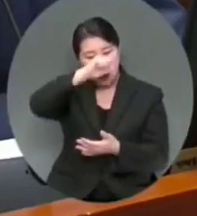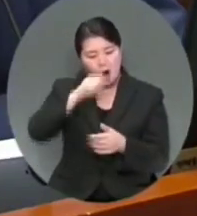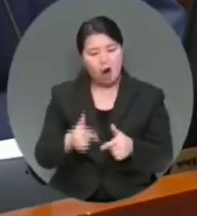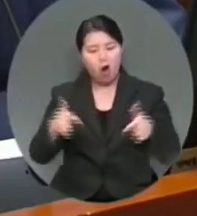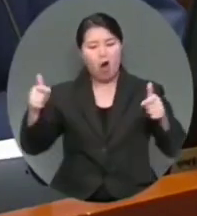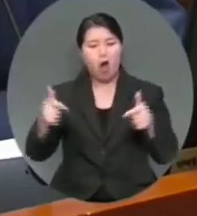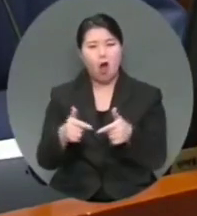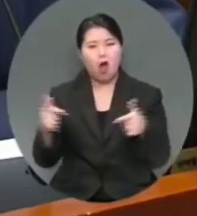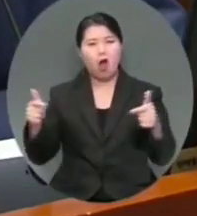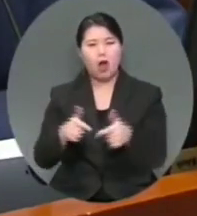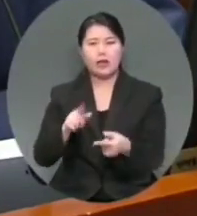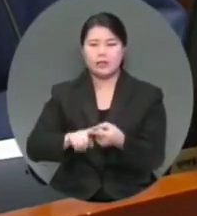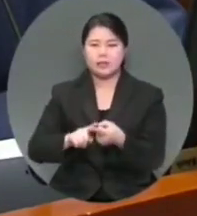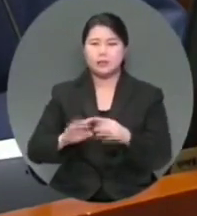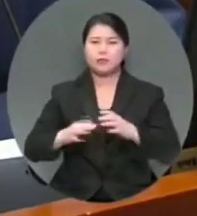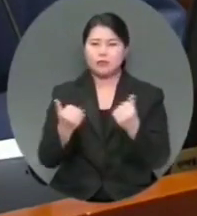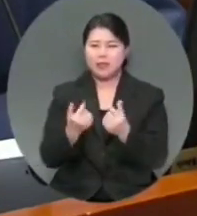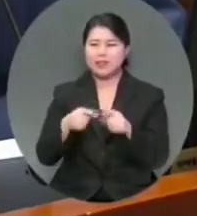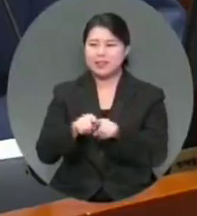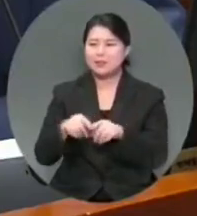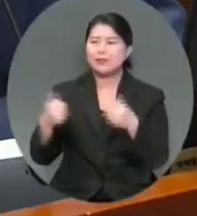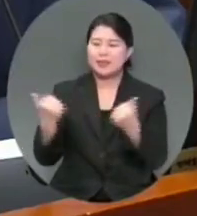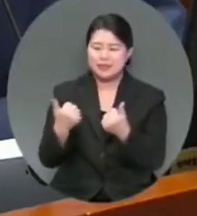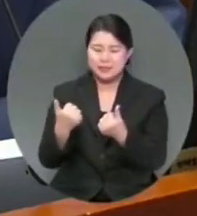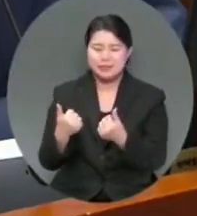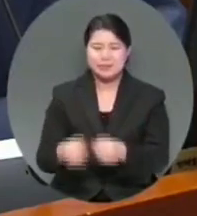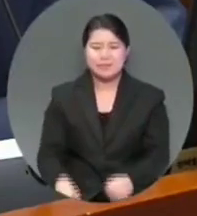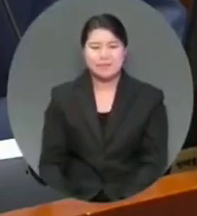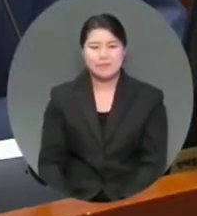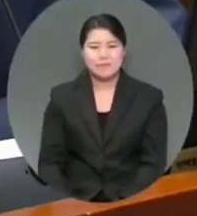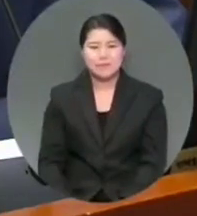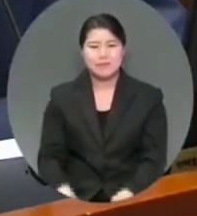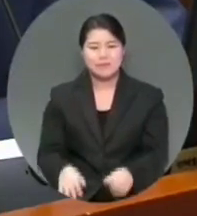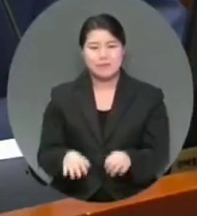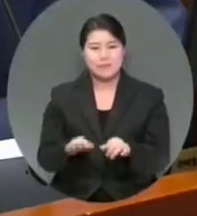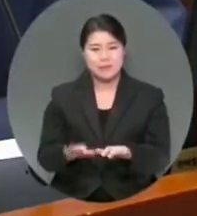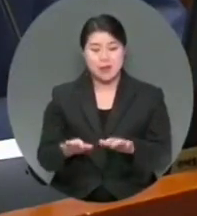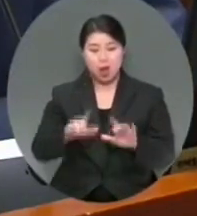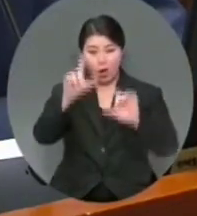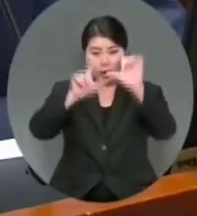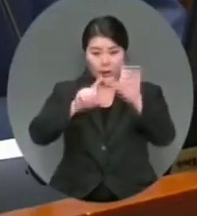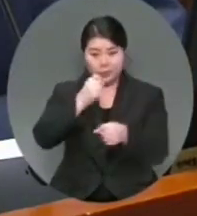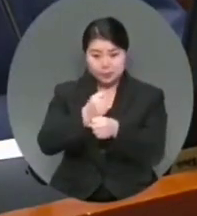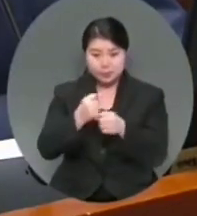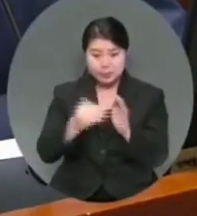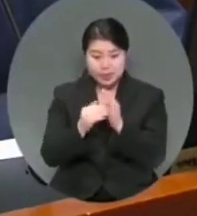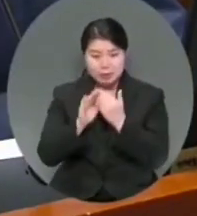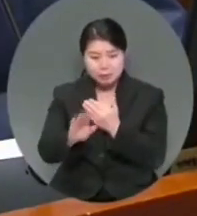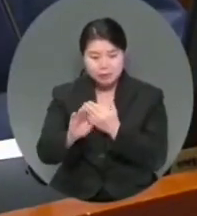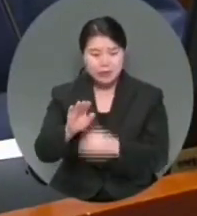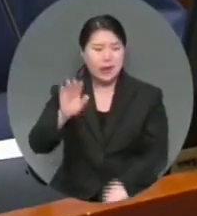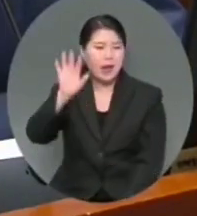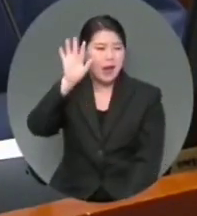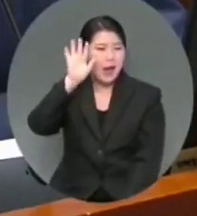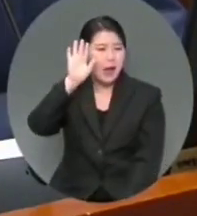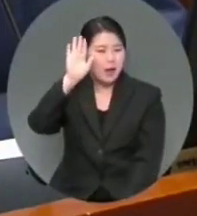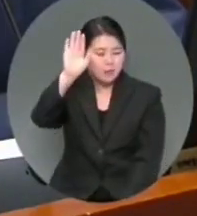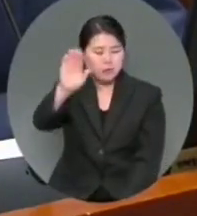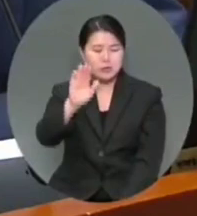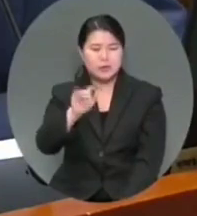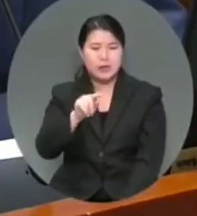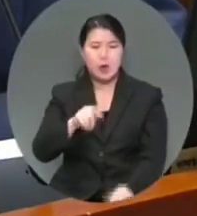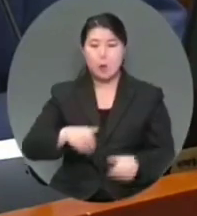국회와 함께 논의를 하고 이번에 이 틀이 이제 잡히고 나면은 내년 이후에는 필요한